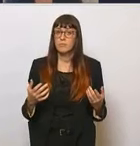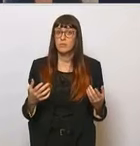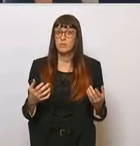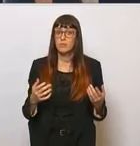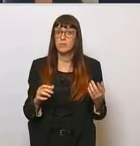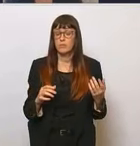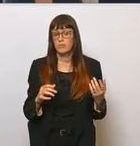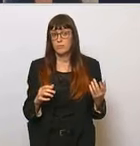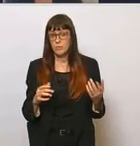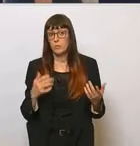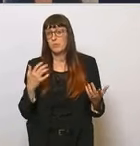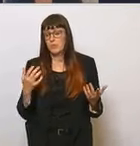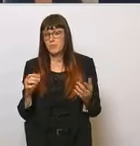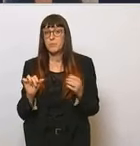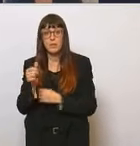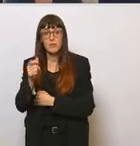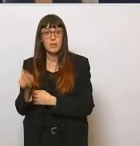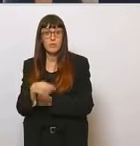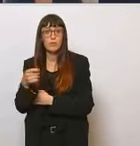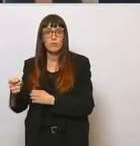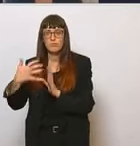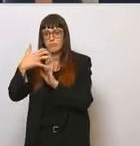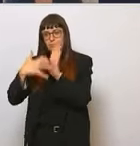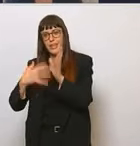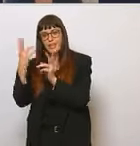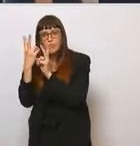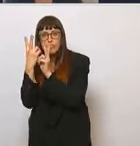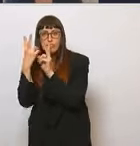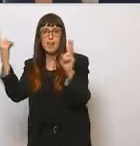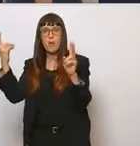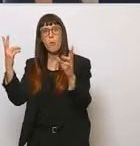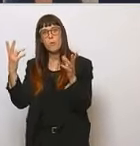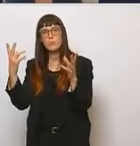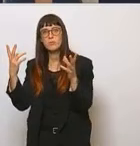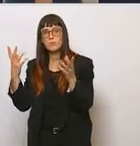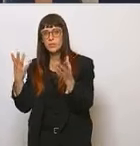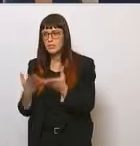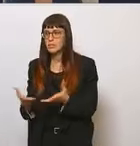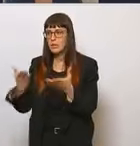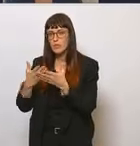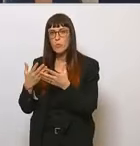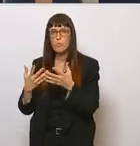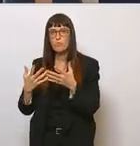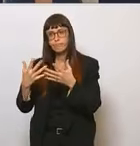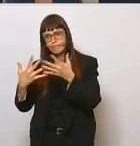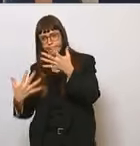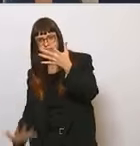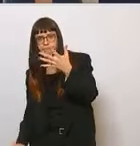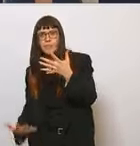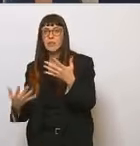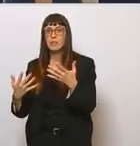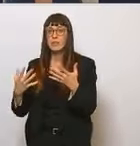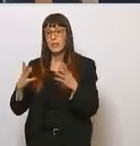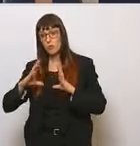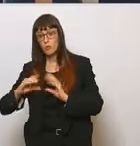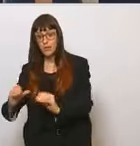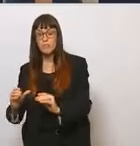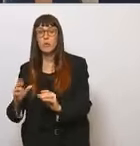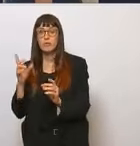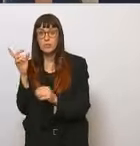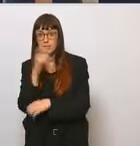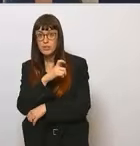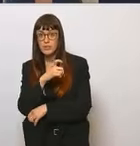généraux qui couvrent beaucoup plus de cas, mais qui sont plus compliqués, y compris d'un point de vue de base légale, à appliquer, et une approche